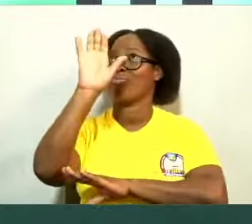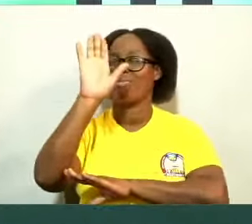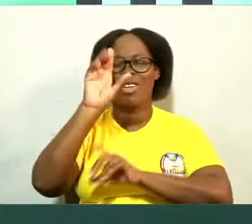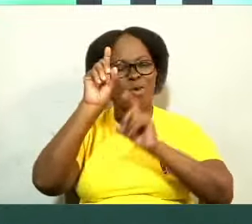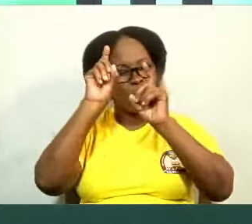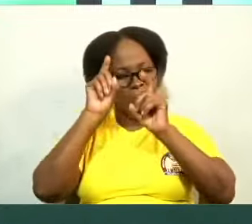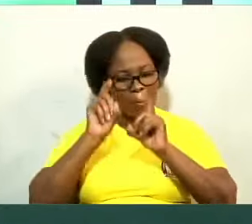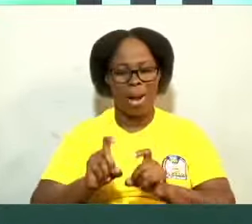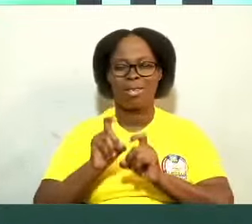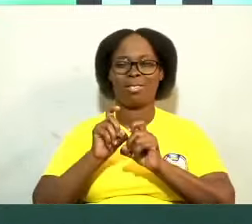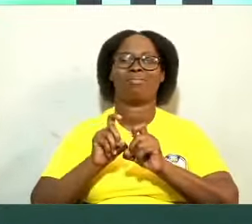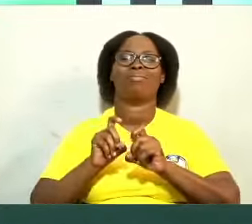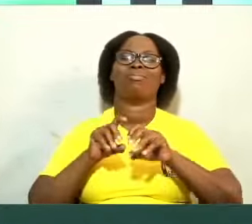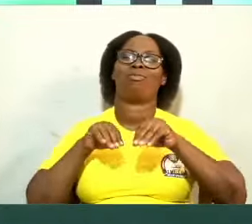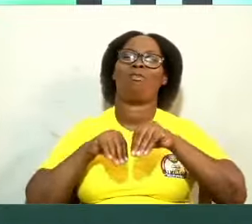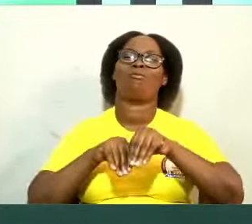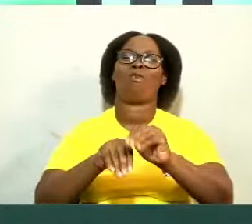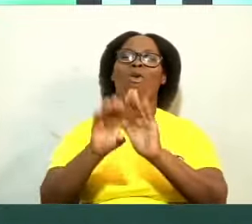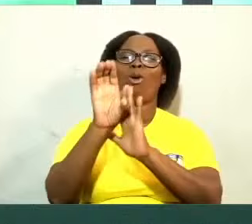tushike amri zake.